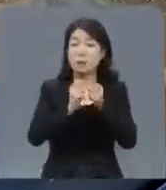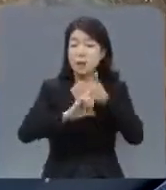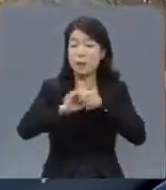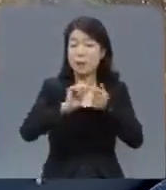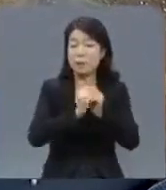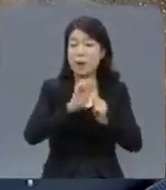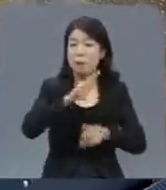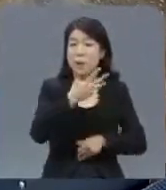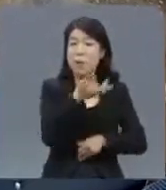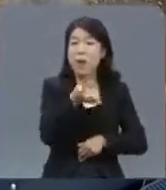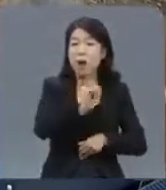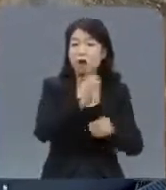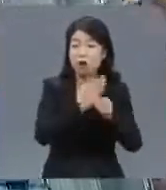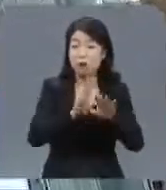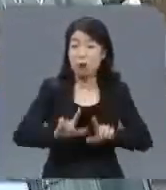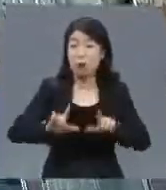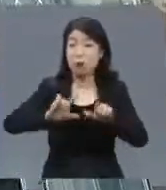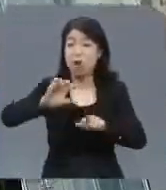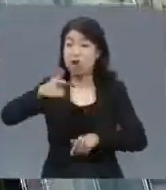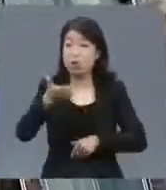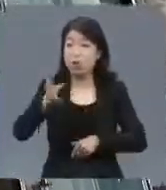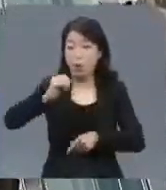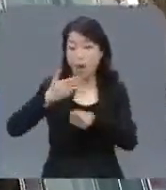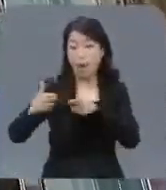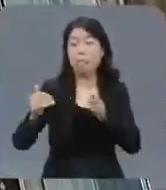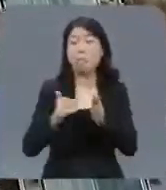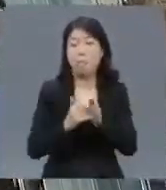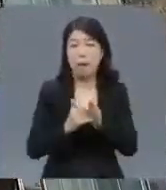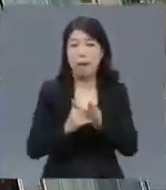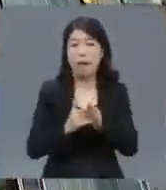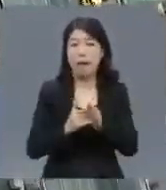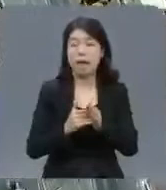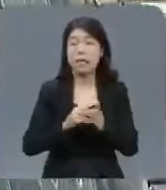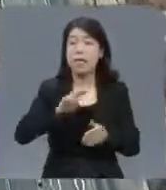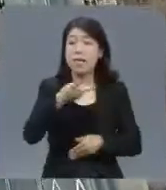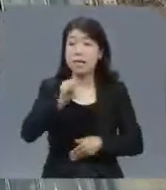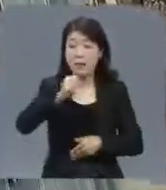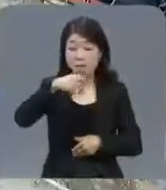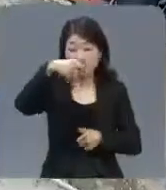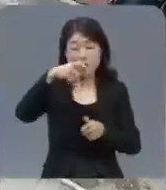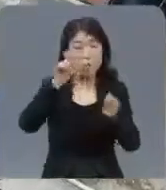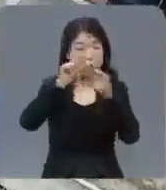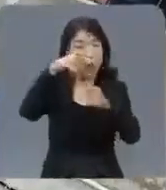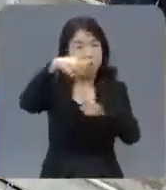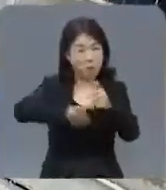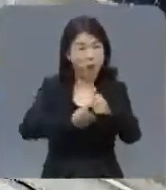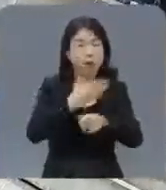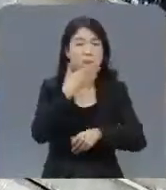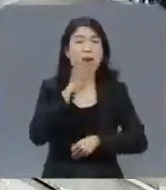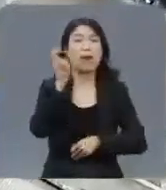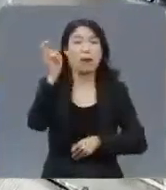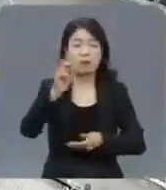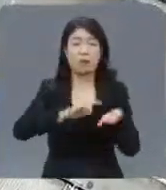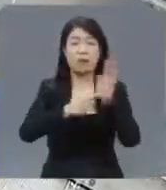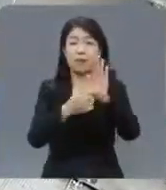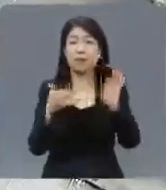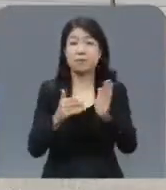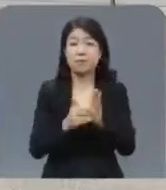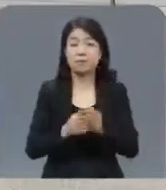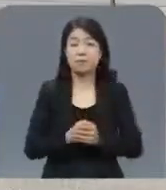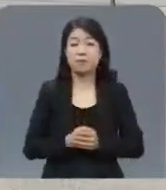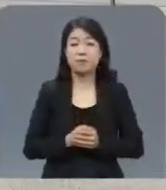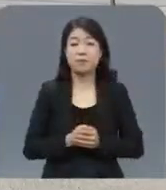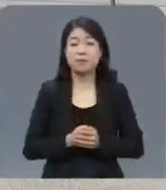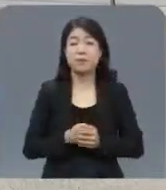800억원 가운데 올해 600억원에 사과했고 자녀 지방세 200억 원 도 조만간 상환이 가능할 것이라고 밝혔습니다